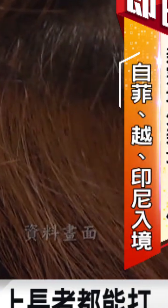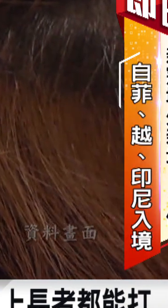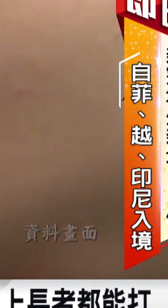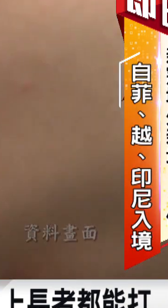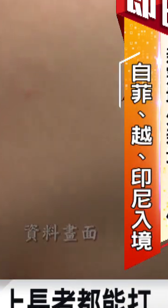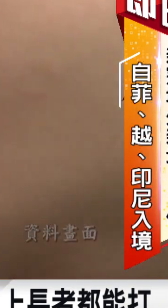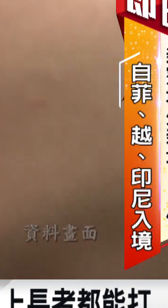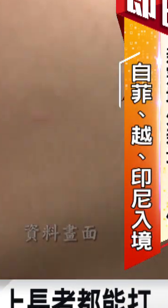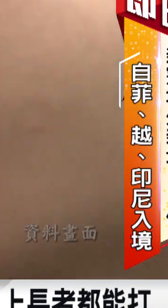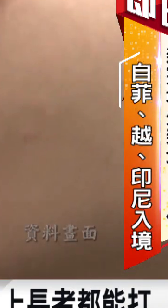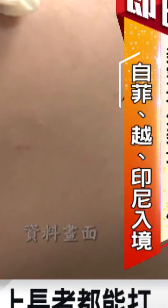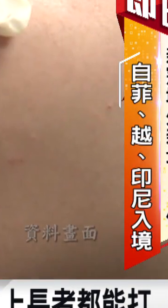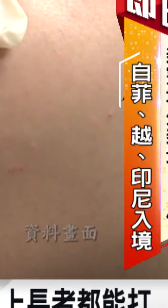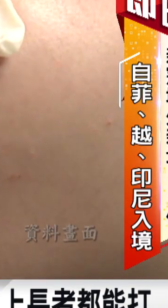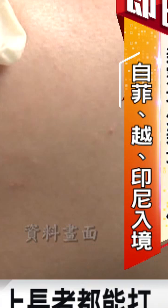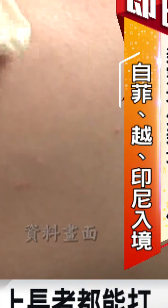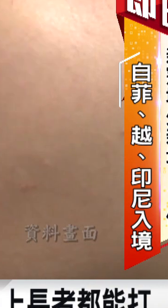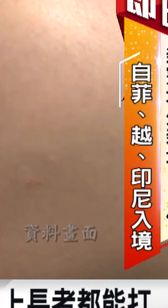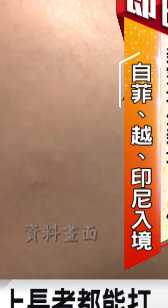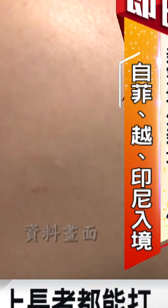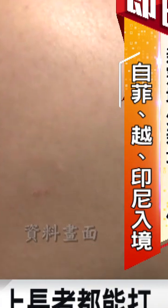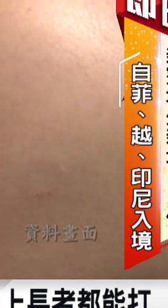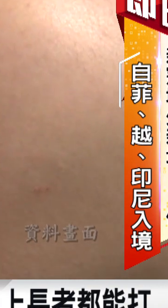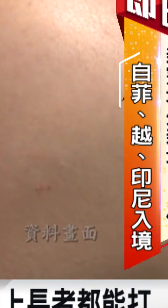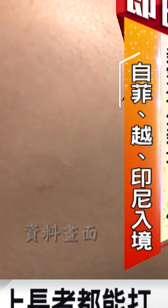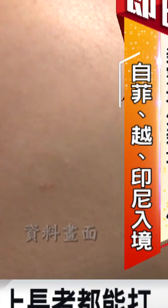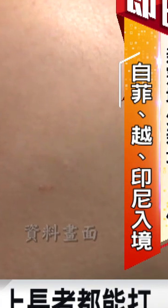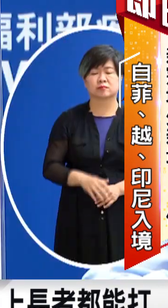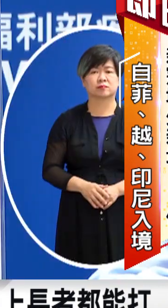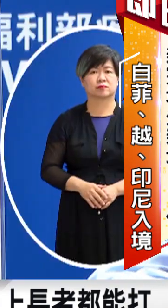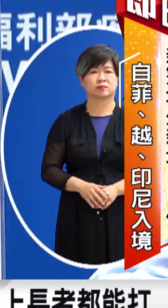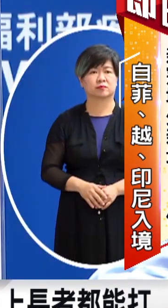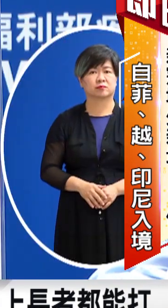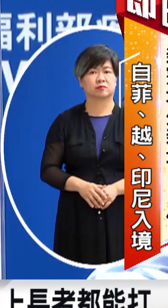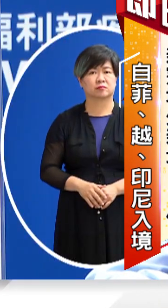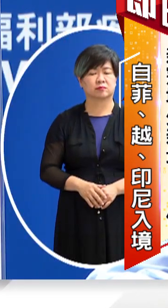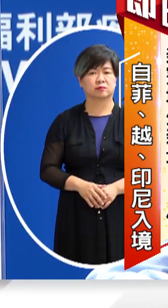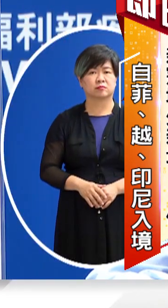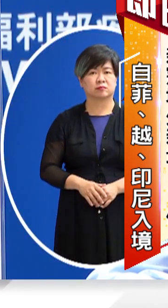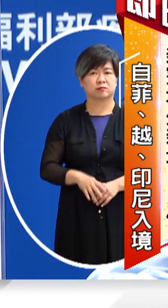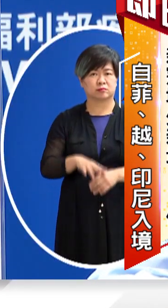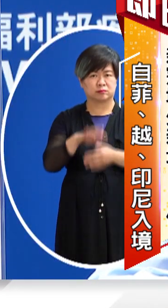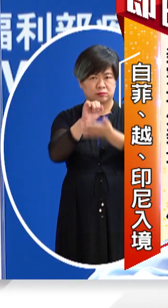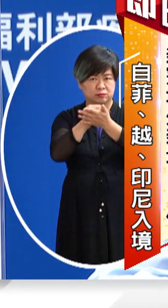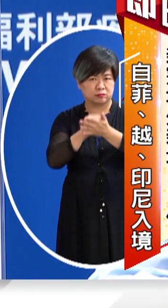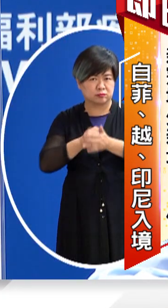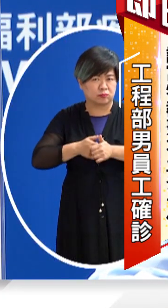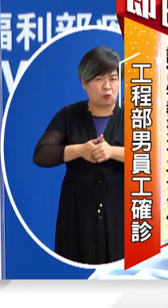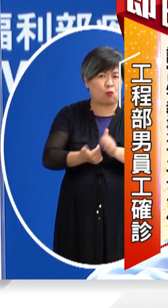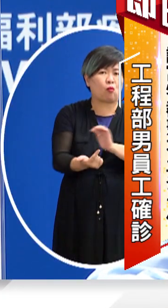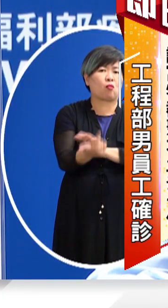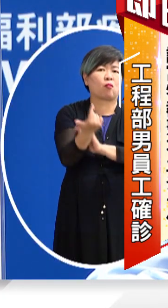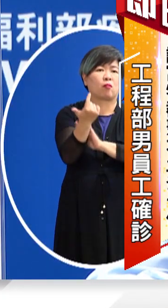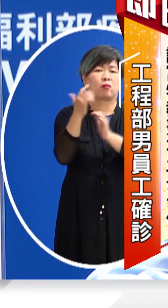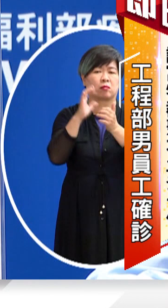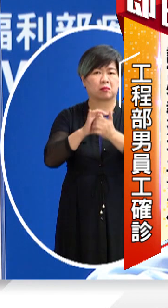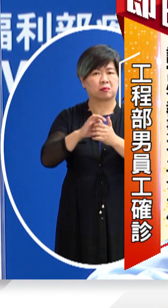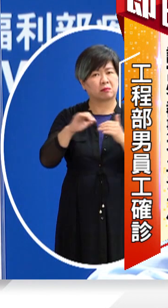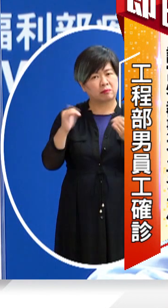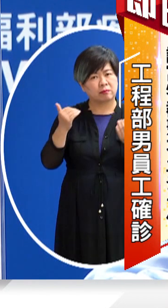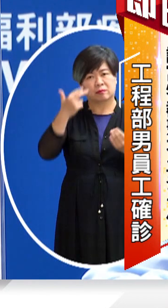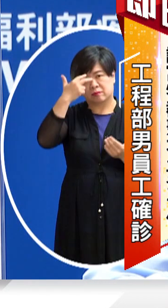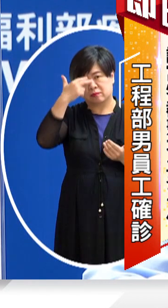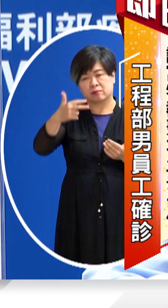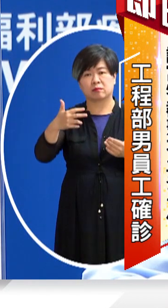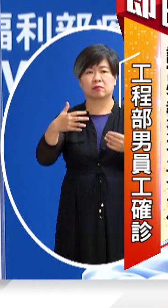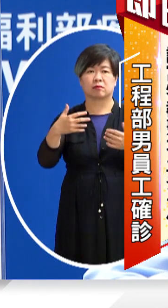6日也宣布 AZ 疫苗公费接种对象再扩大。 根据这样的打的速度，我们在下礼拜